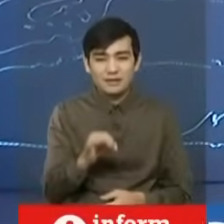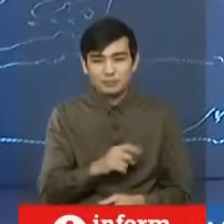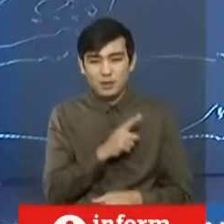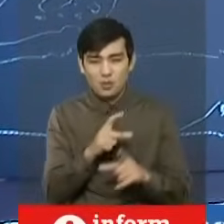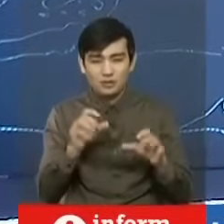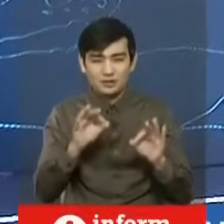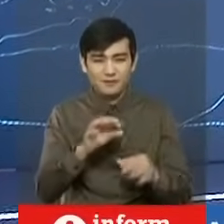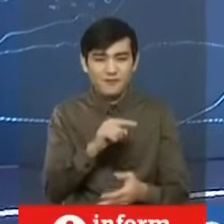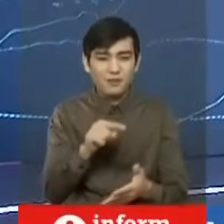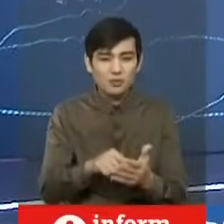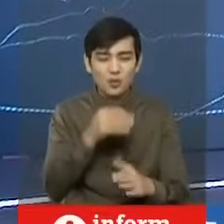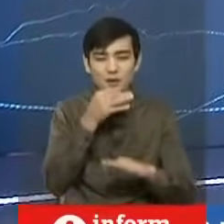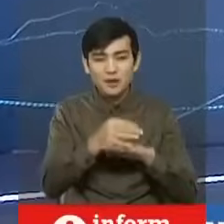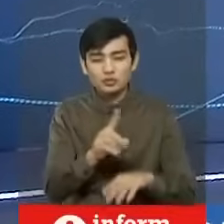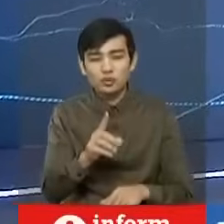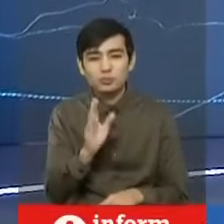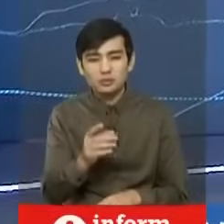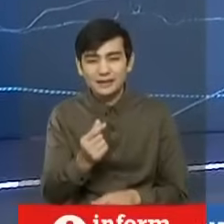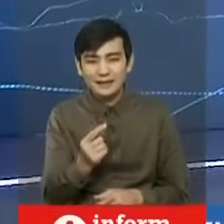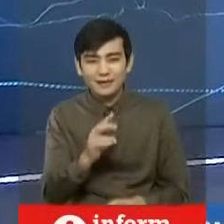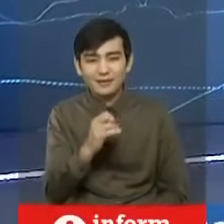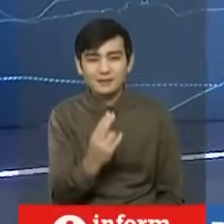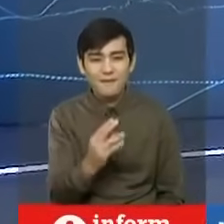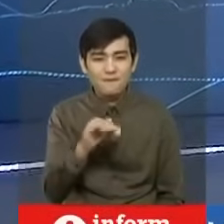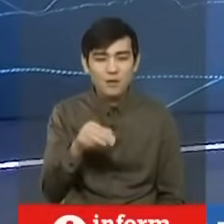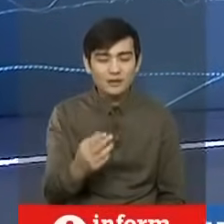ответили на вопрос Что будет с деньгами из